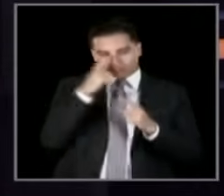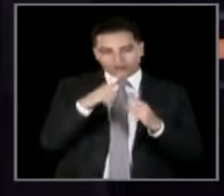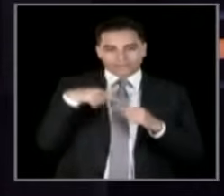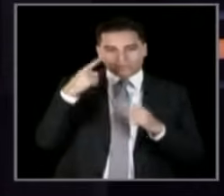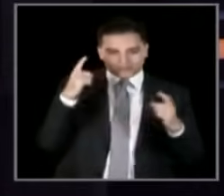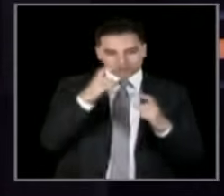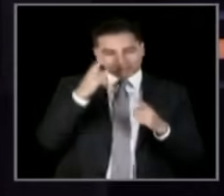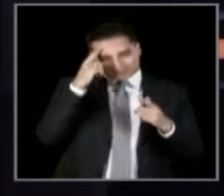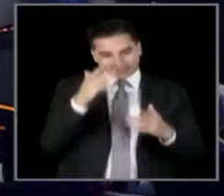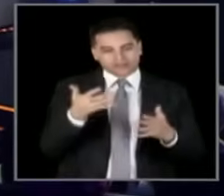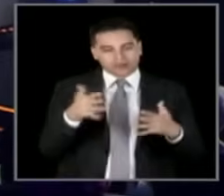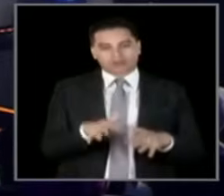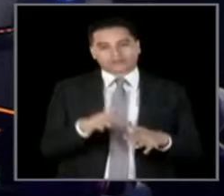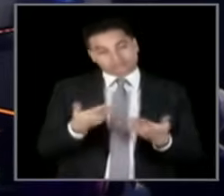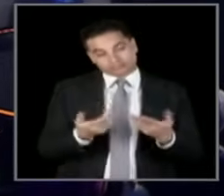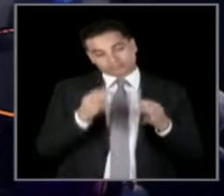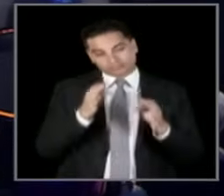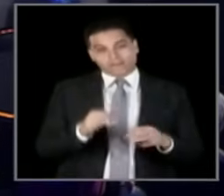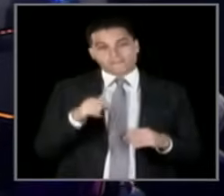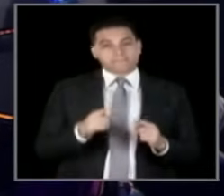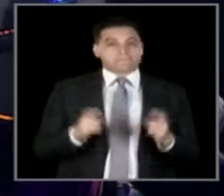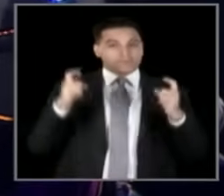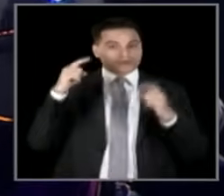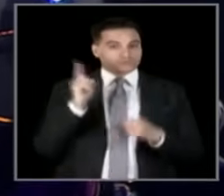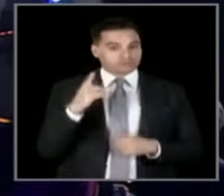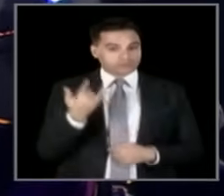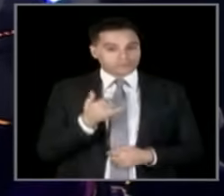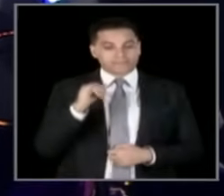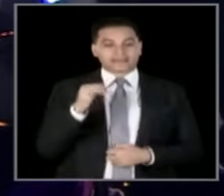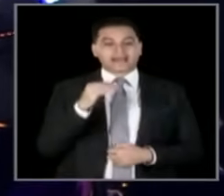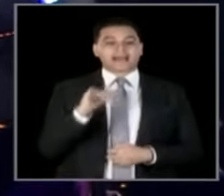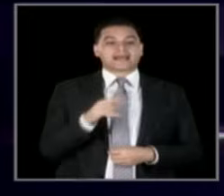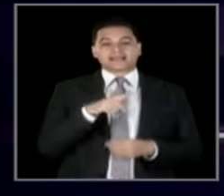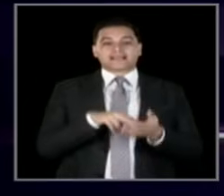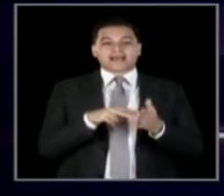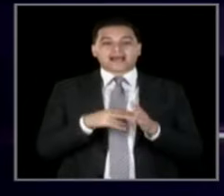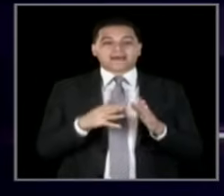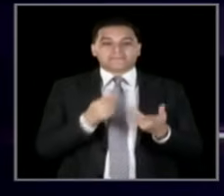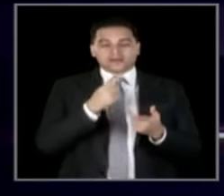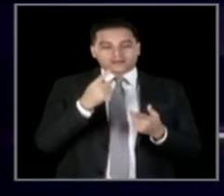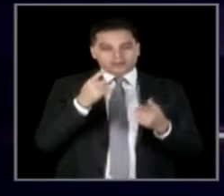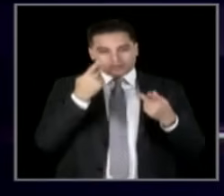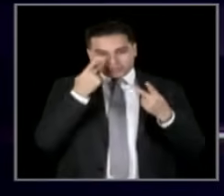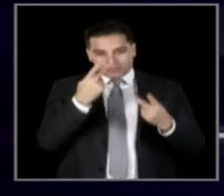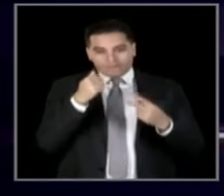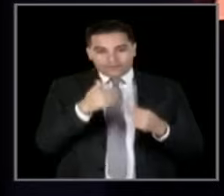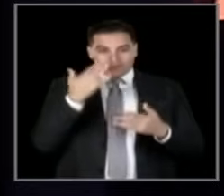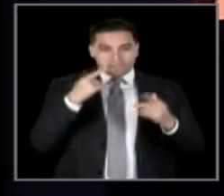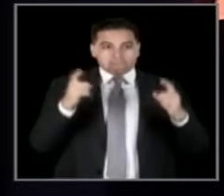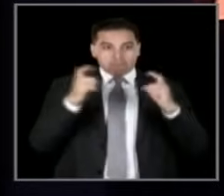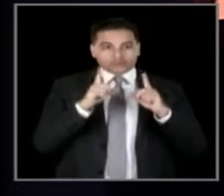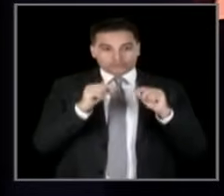فيبقى فيه تركيز اكتر. ماتش النهارده مش سهل. يحيى هشام، ازيك يا يحيى؟ ازي حضرتك يا مستر؟ كنت متوقع الاداء ده الماتش اللي